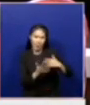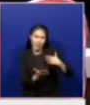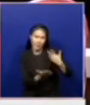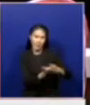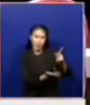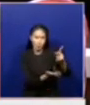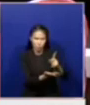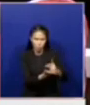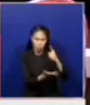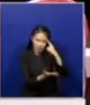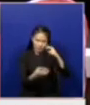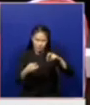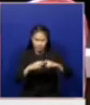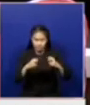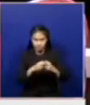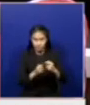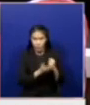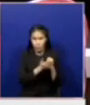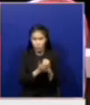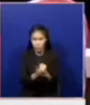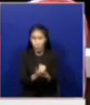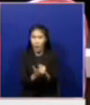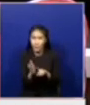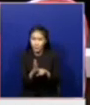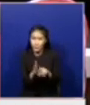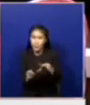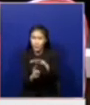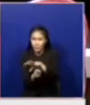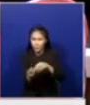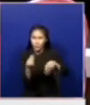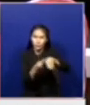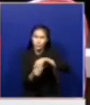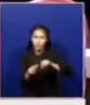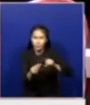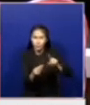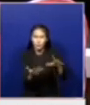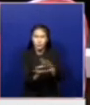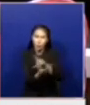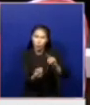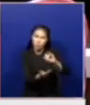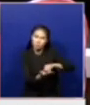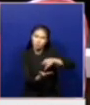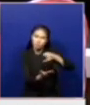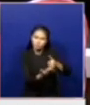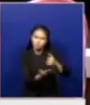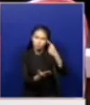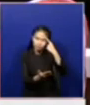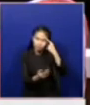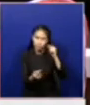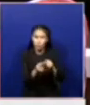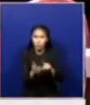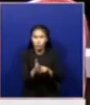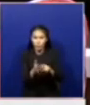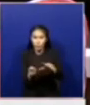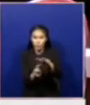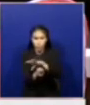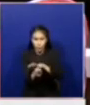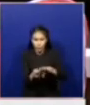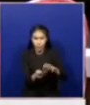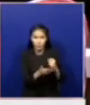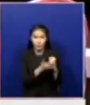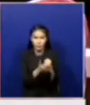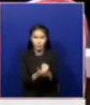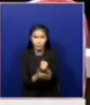าเยียวยาและฟื้นฟูเศรษฐกิจและสังคมที่ได้รับผลกระทบจากการระบาดของ